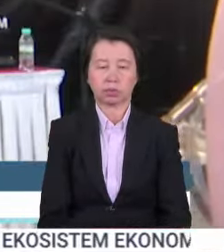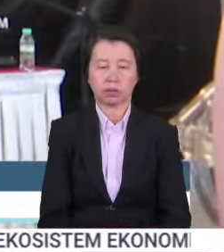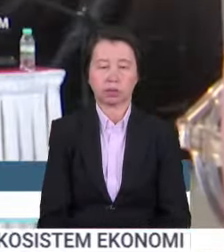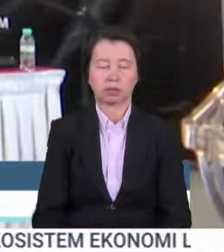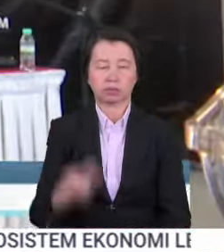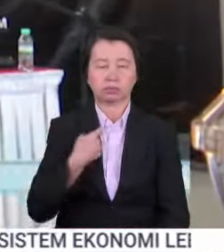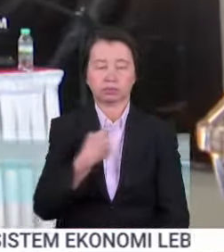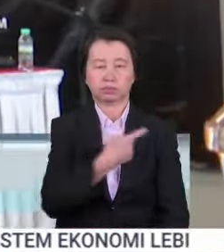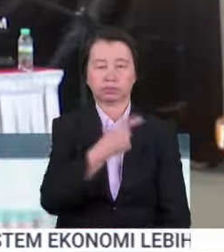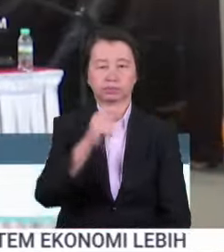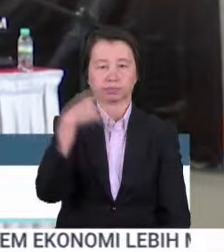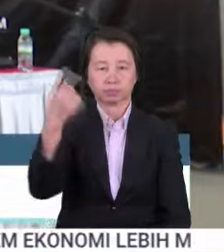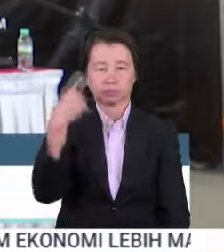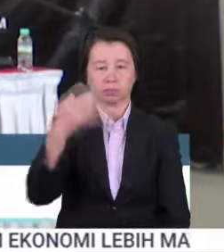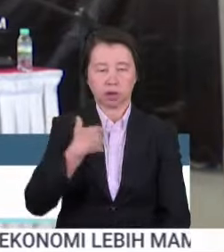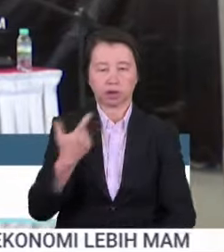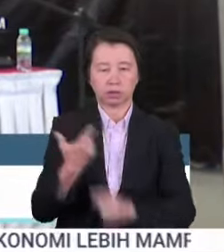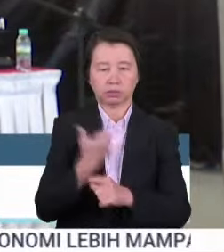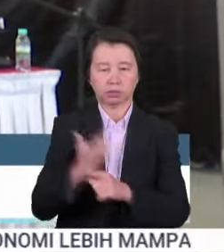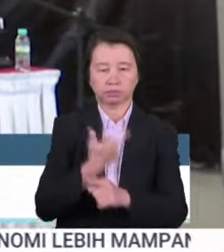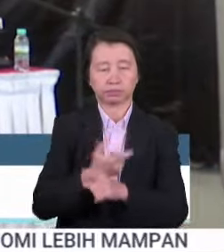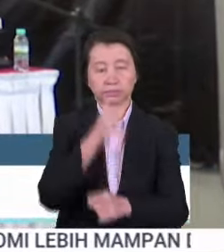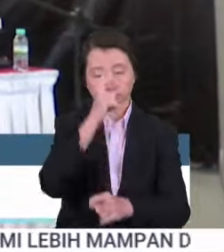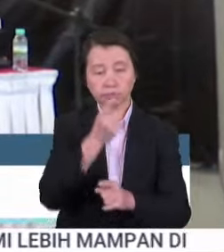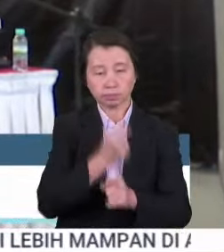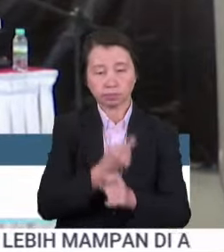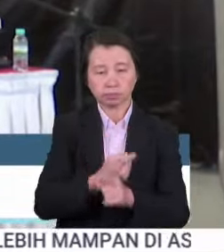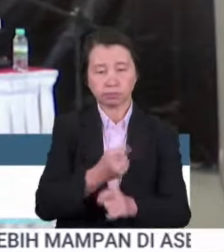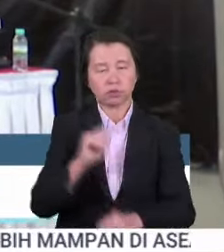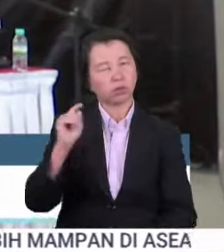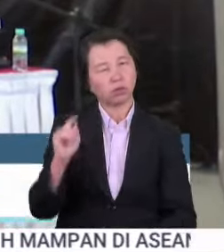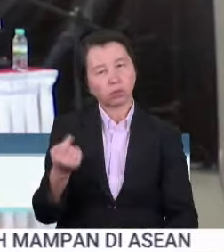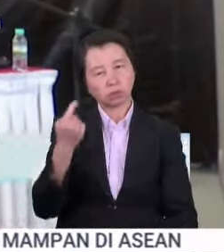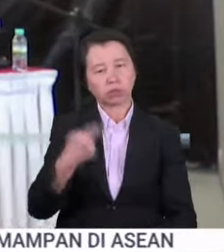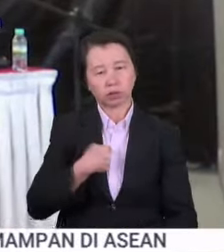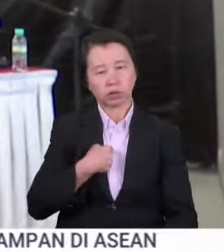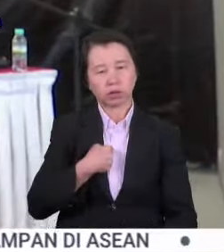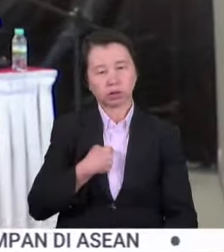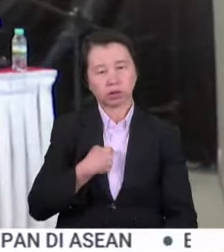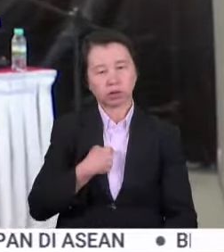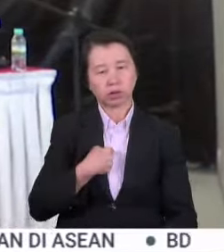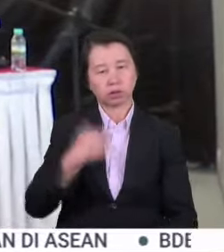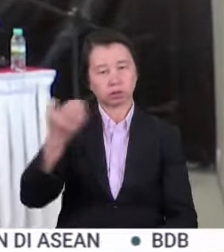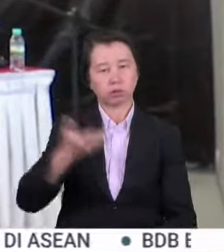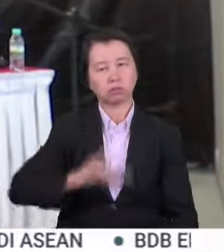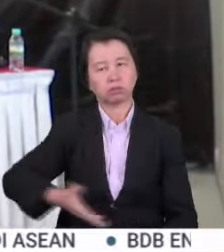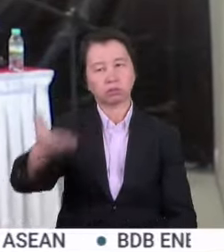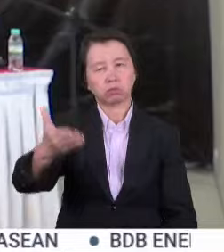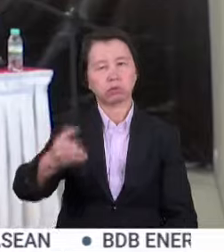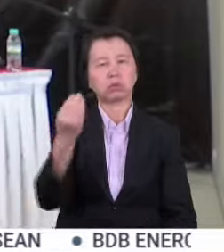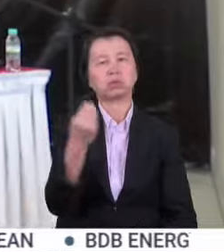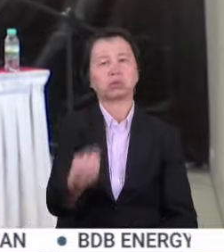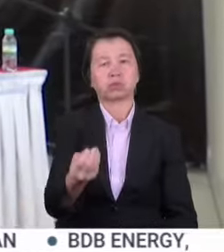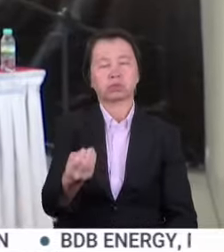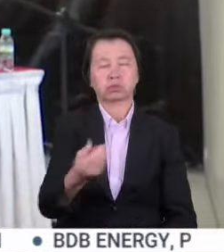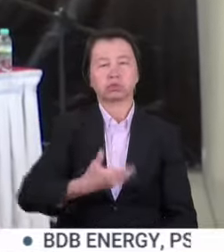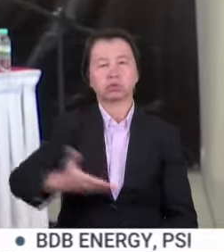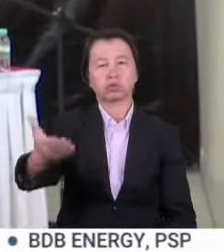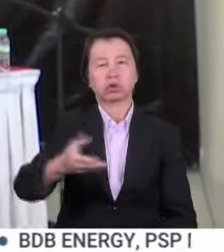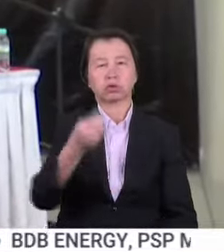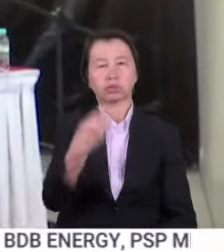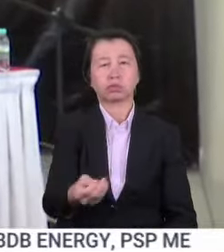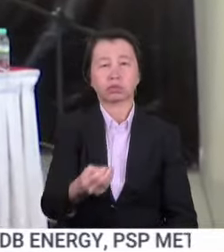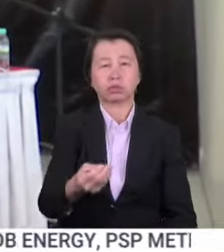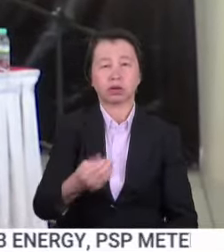Jadi kami sentiasa adakan latihan sebenarnya. Cuma kami undangan tu kurang. Selepas PKP ini memang kurang